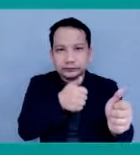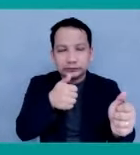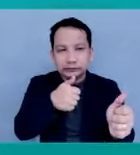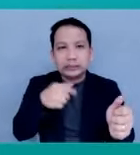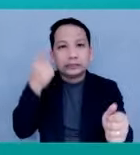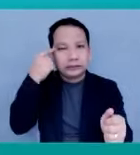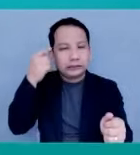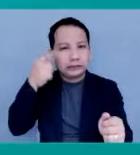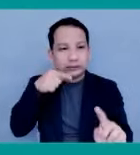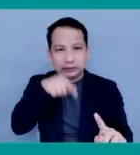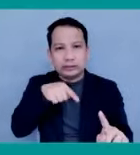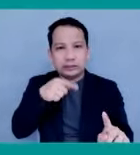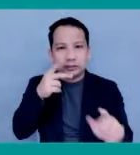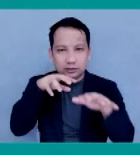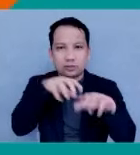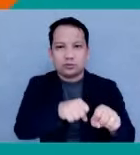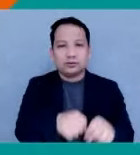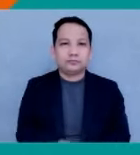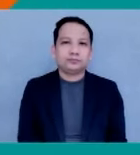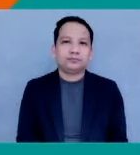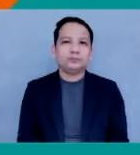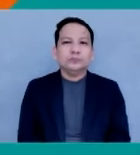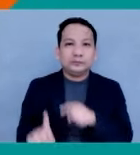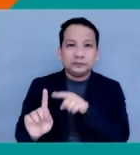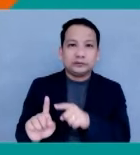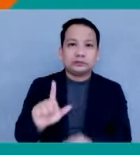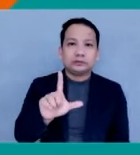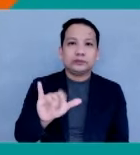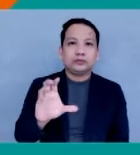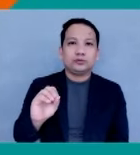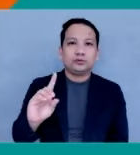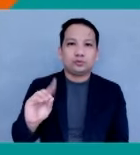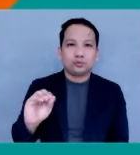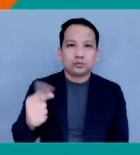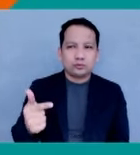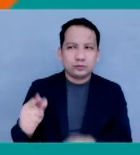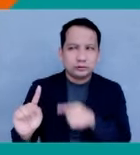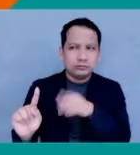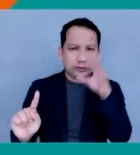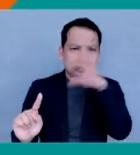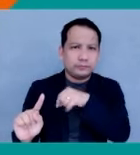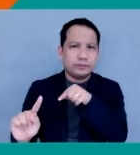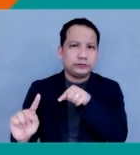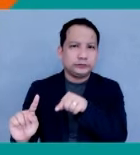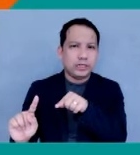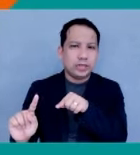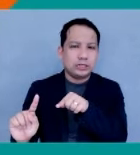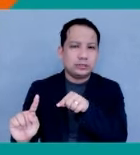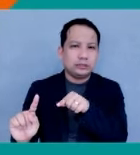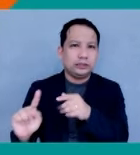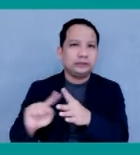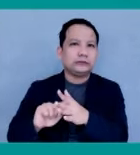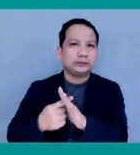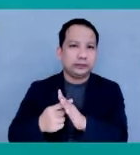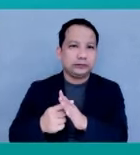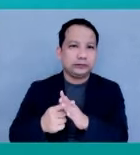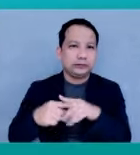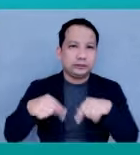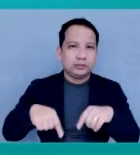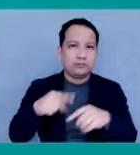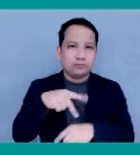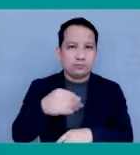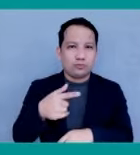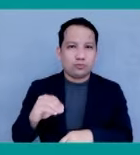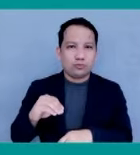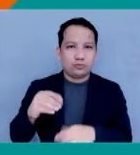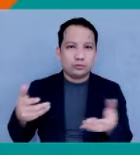kasing si Liu Dong, ito yung pinagsususpetsahan natin na siyang nagsimula ng mga Pogo dito kasi